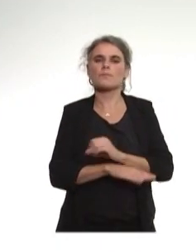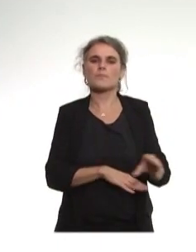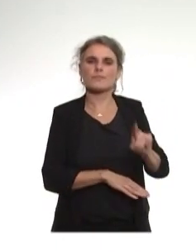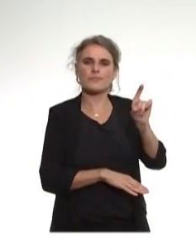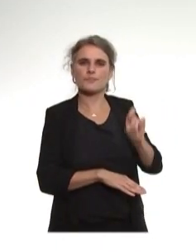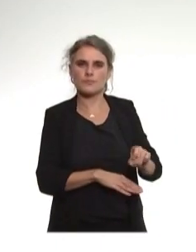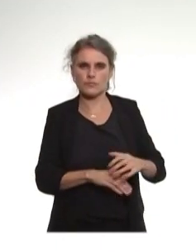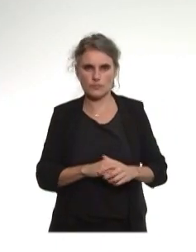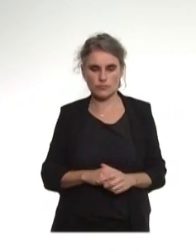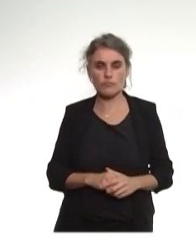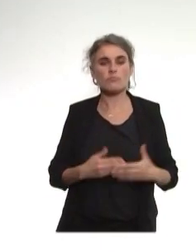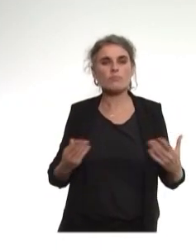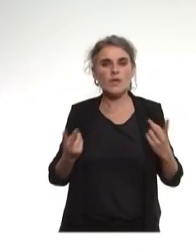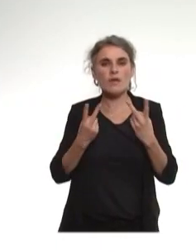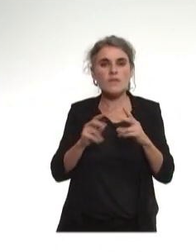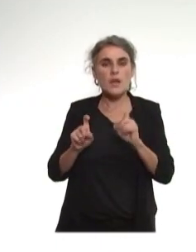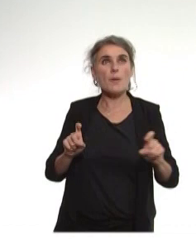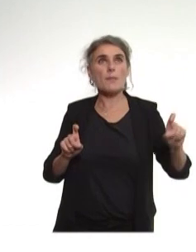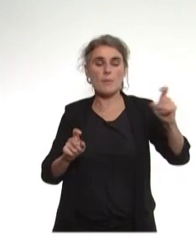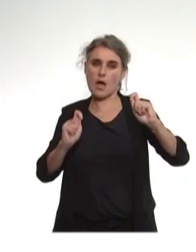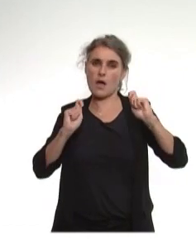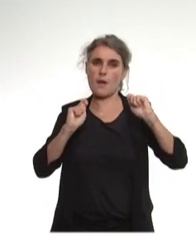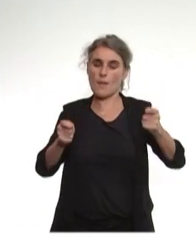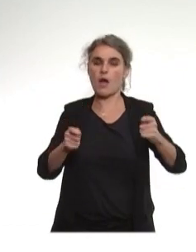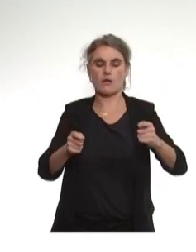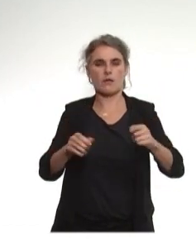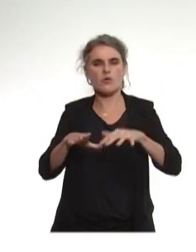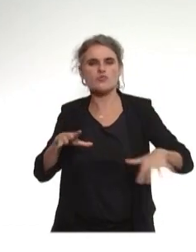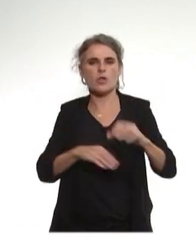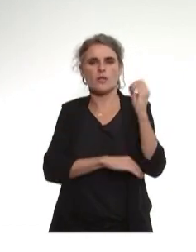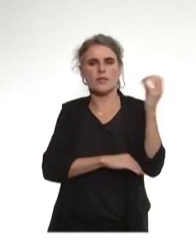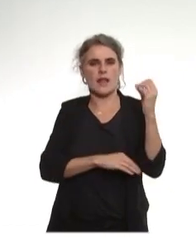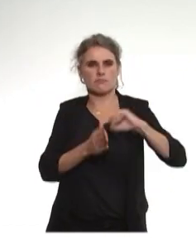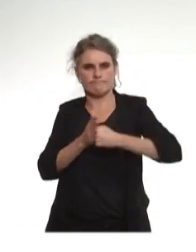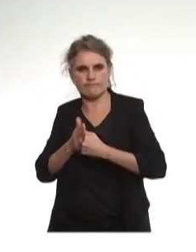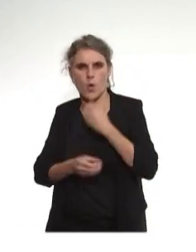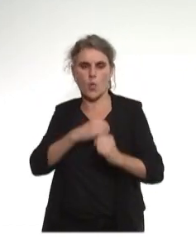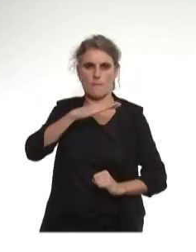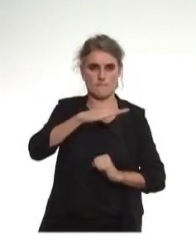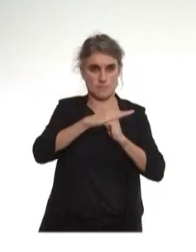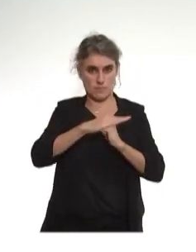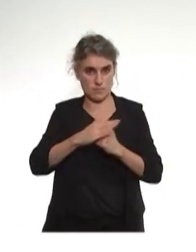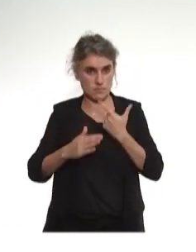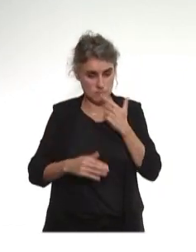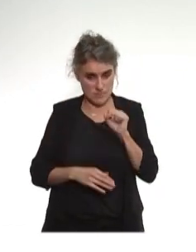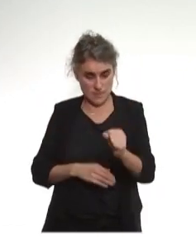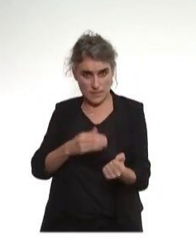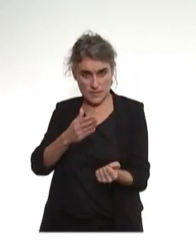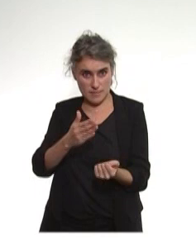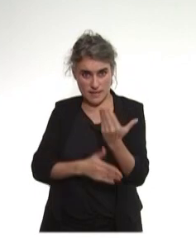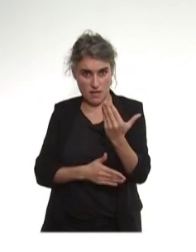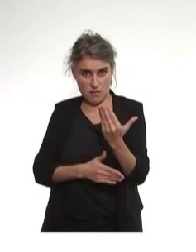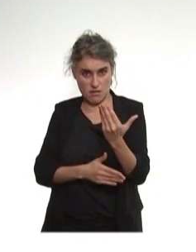les villes qui arrive en catégorie zone d' alerte renforcée zone d' alerte maximale est ce que les nouvelles restrictions dès samedi matin se font automatiquement